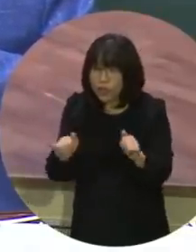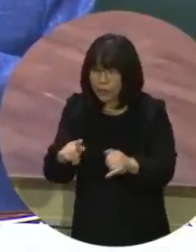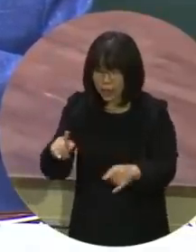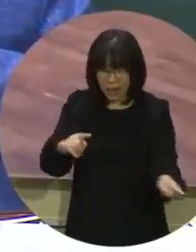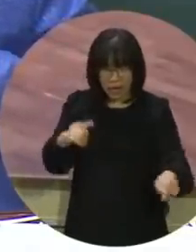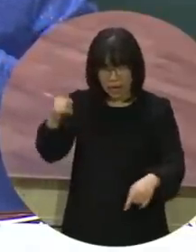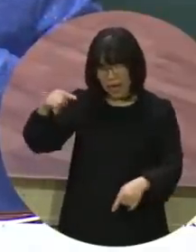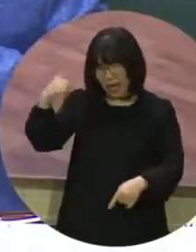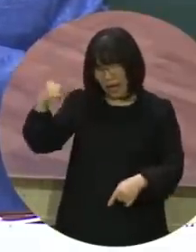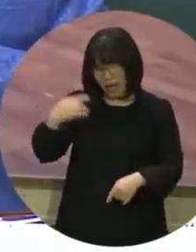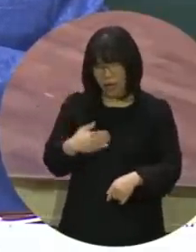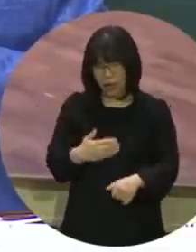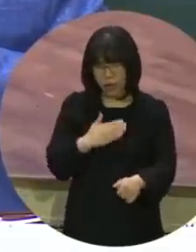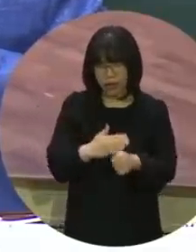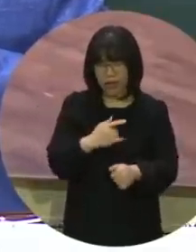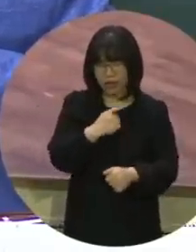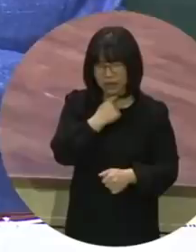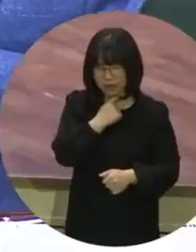없고.